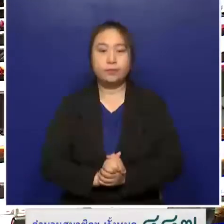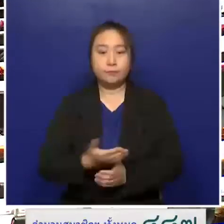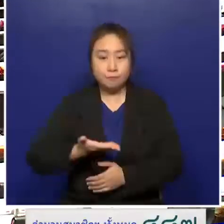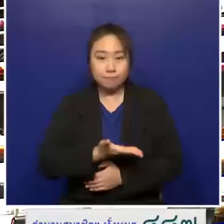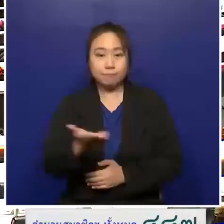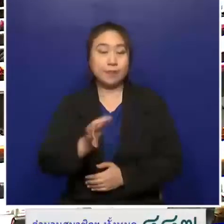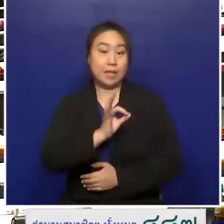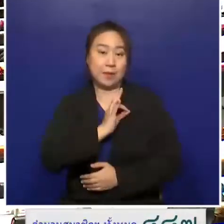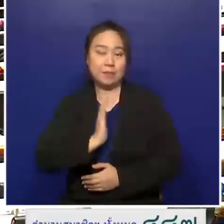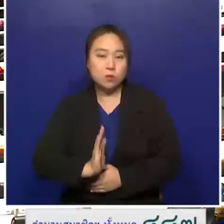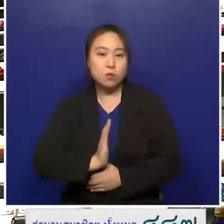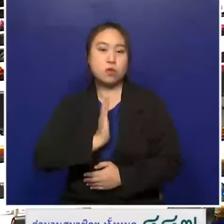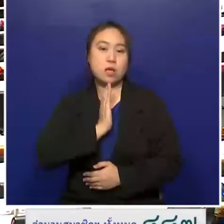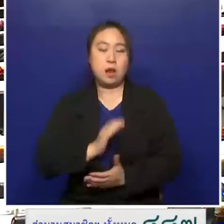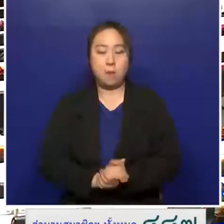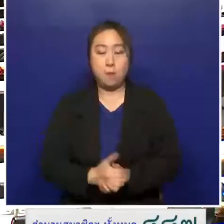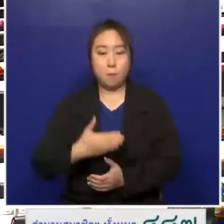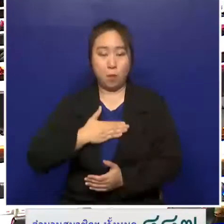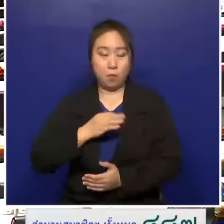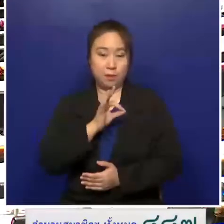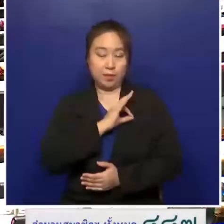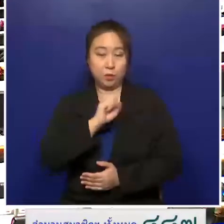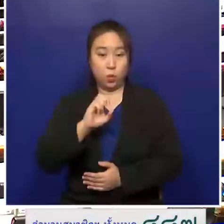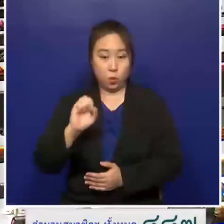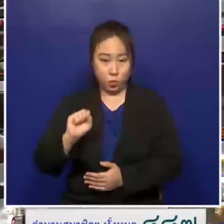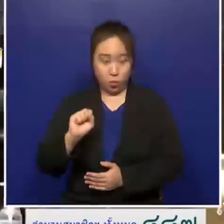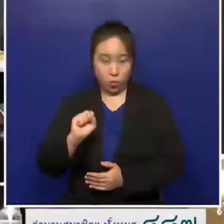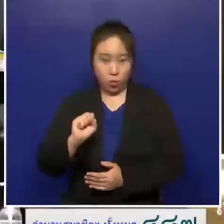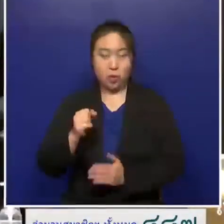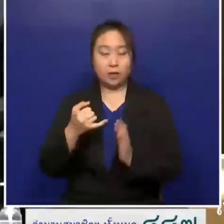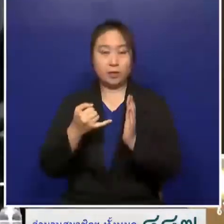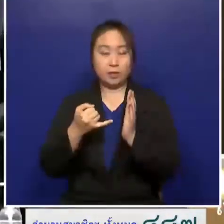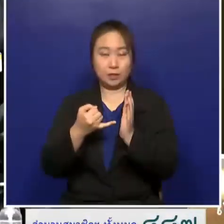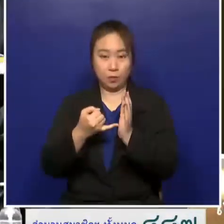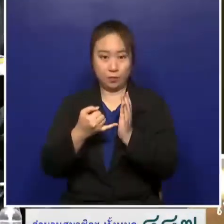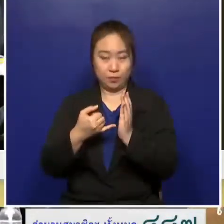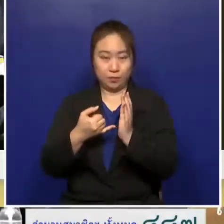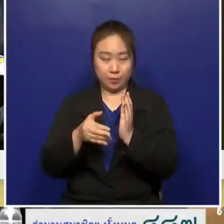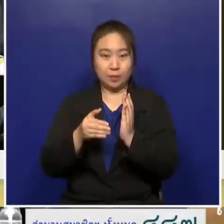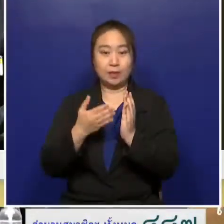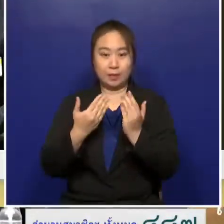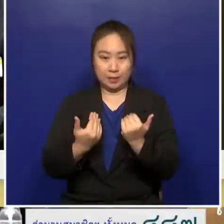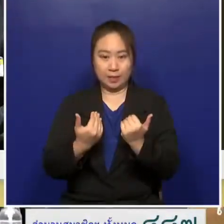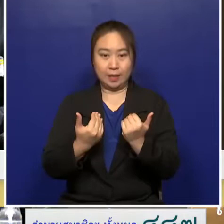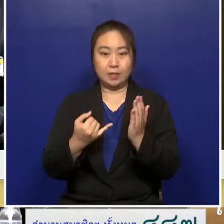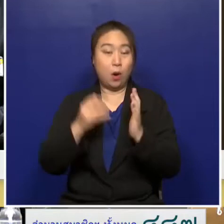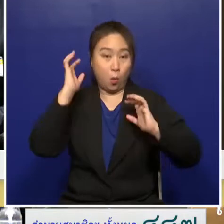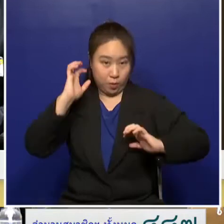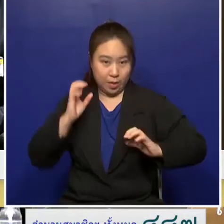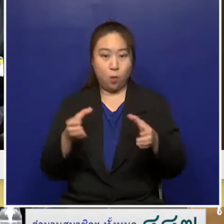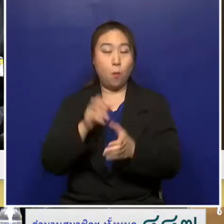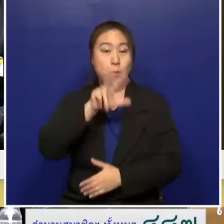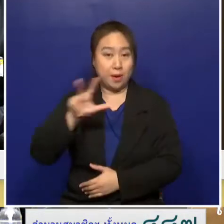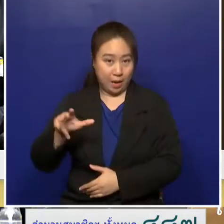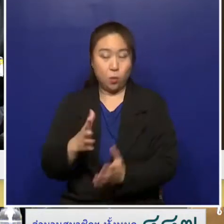showcaseกัผมใตรงักษ beho of Am.มราชิษ uppุทษ aumentar nonprofitsวัี้ผมคอยจดอื่ือต่ทานประทาน